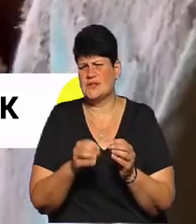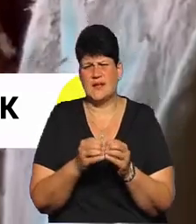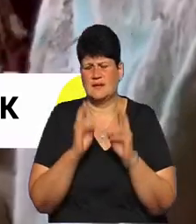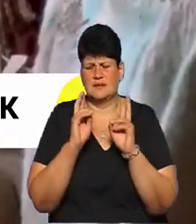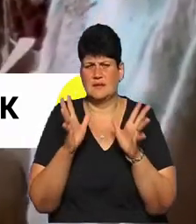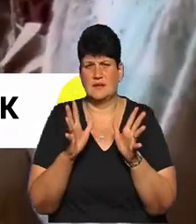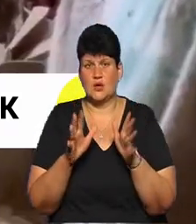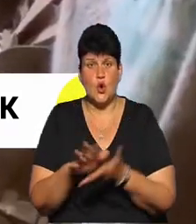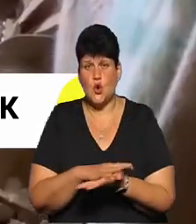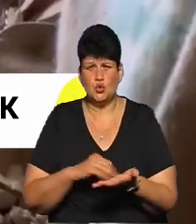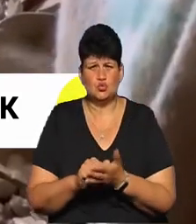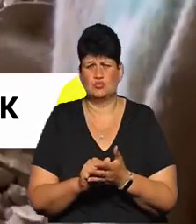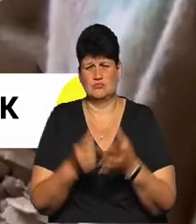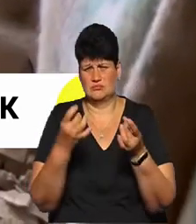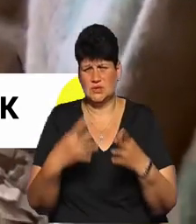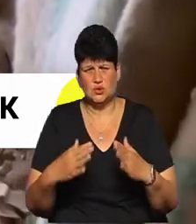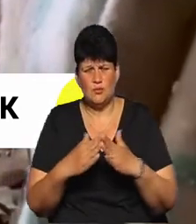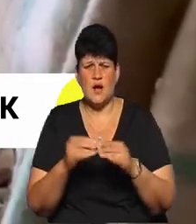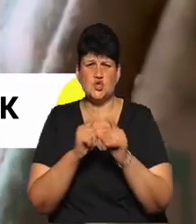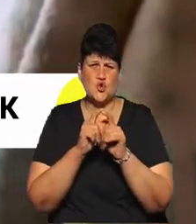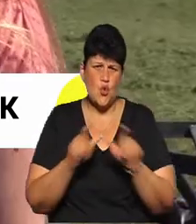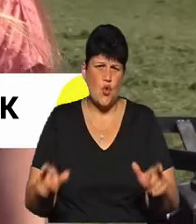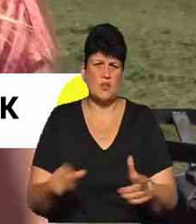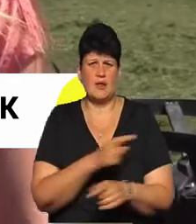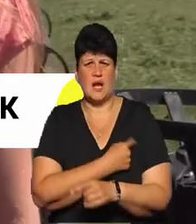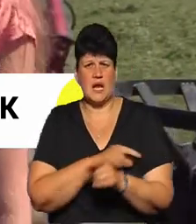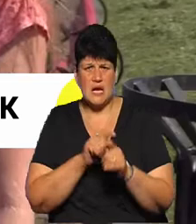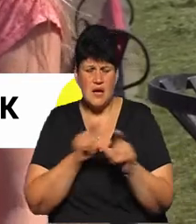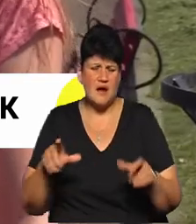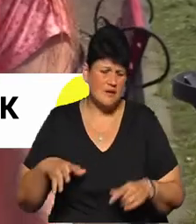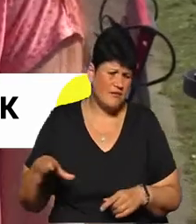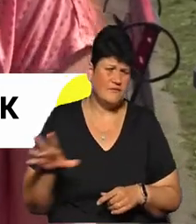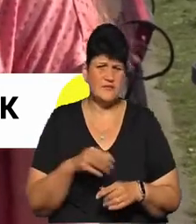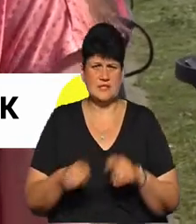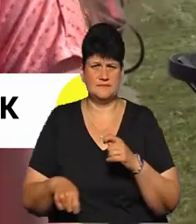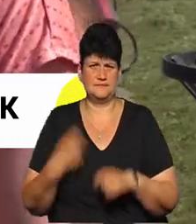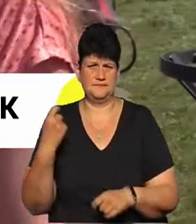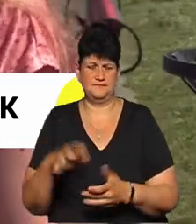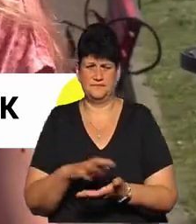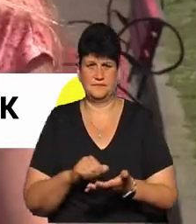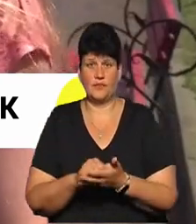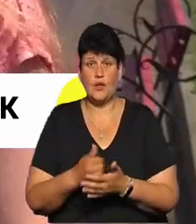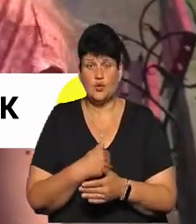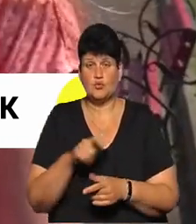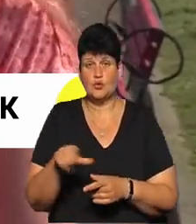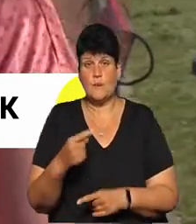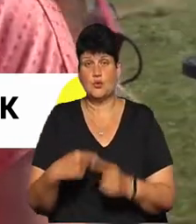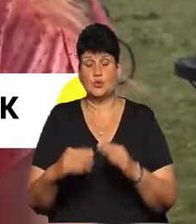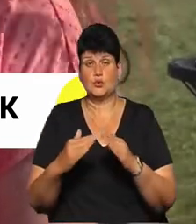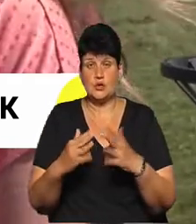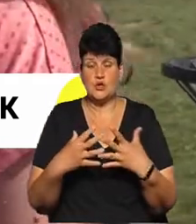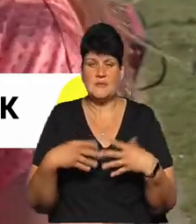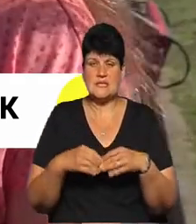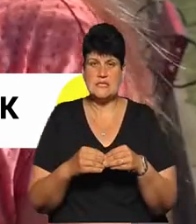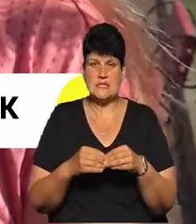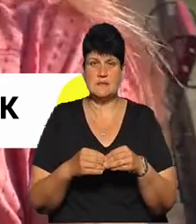дома, руйнують школи, руйнують лікарні, руйнують все. Я хочу дуже, щоб всі люди повернулися додому, щоб всі сім'ї знову